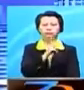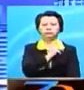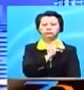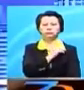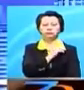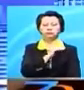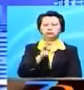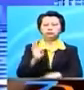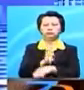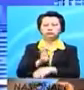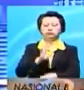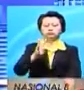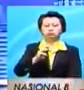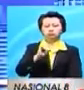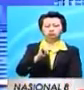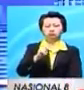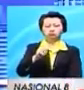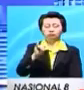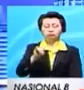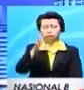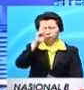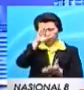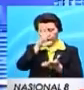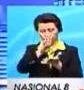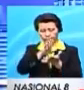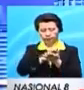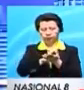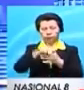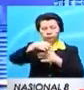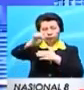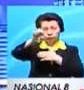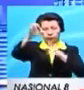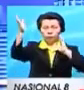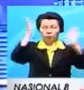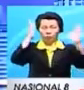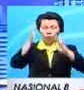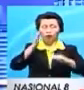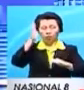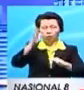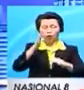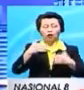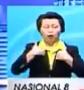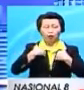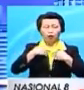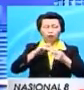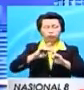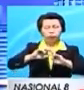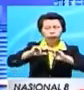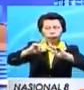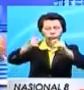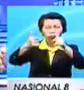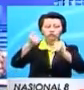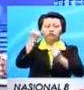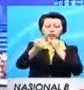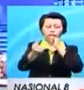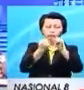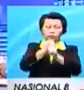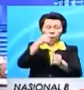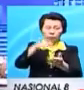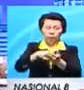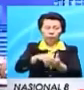Kementerian Perdagangan Antarabangsa dan Industri yakin sektor ekspor negara bakal mengalami pemulihan menjelang hujung tahun